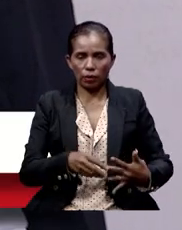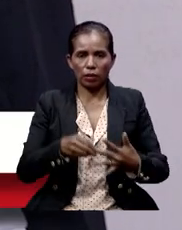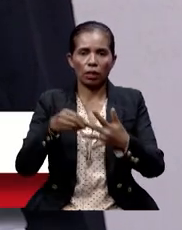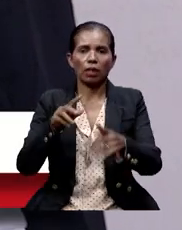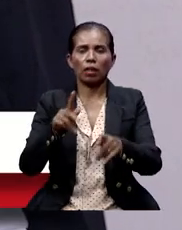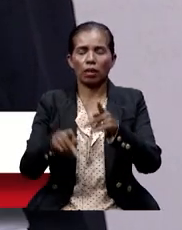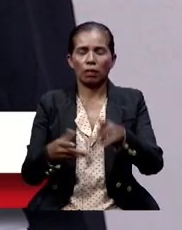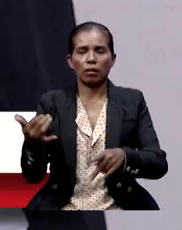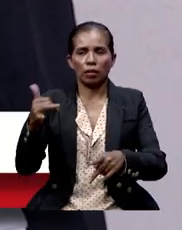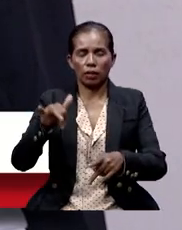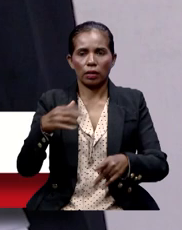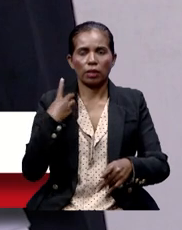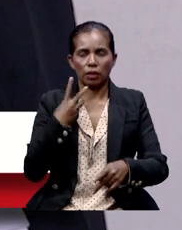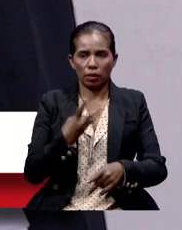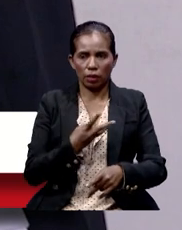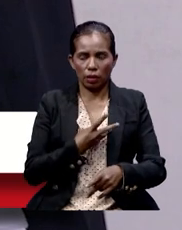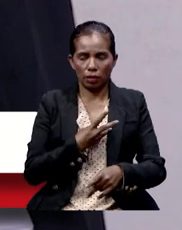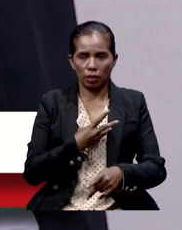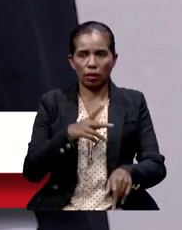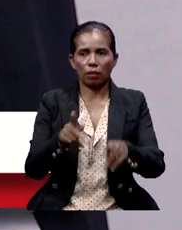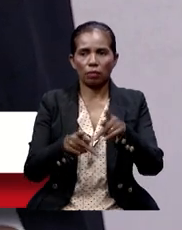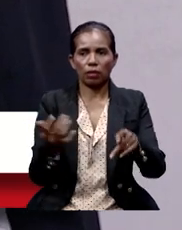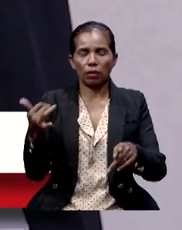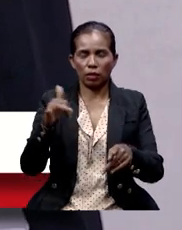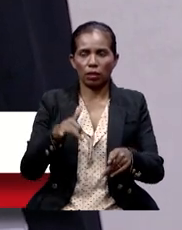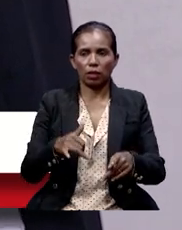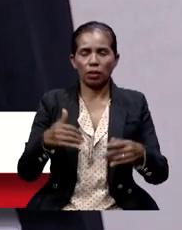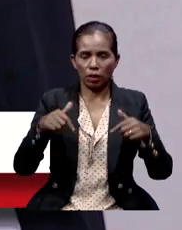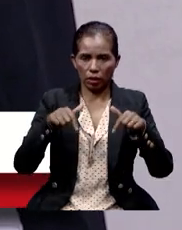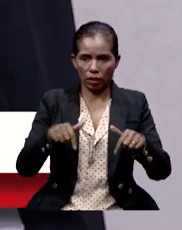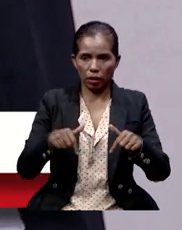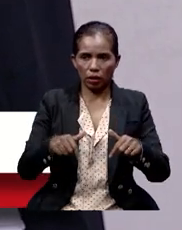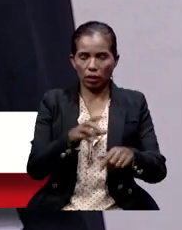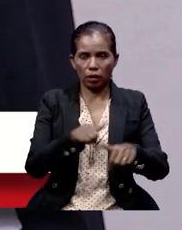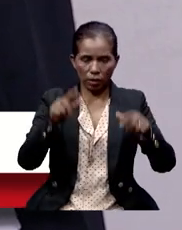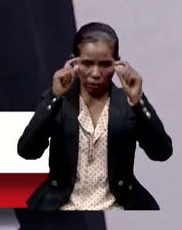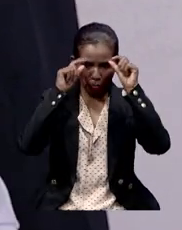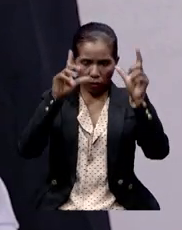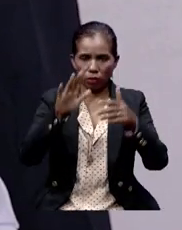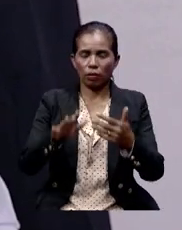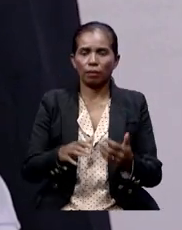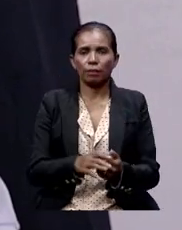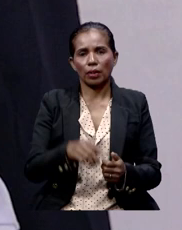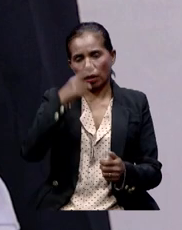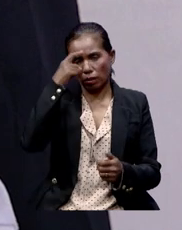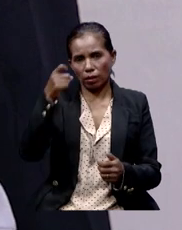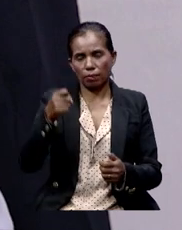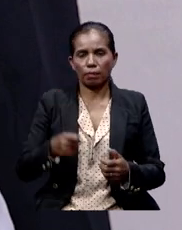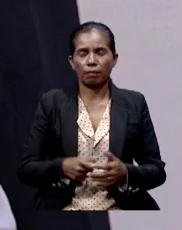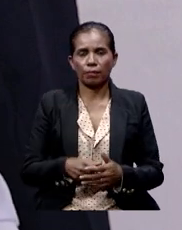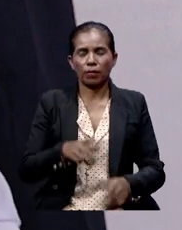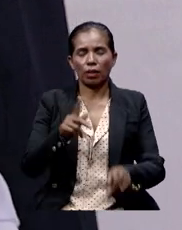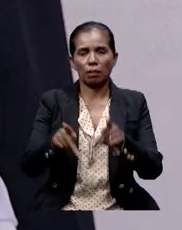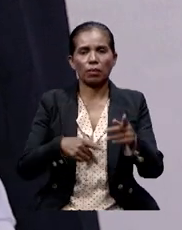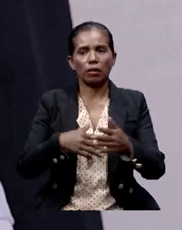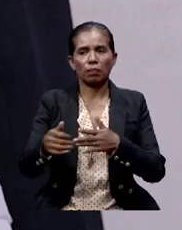nebe ita populasaun sirak nebe maka ihane yetu morlanan toma tamba ema dala